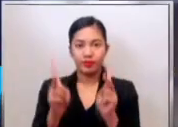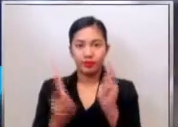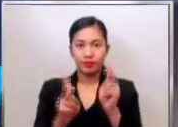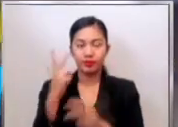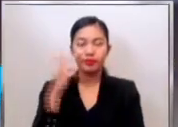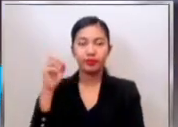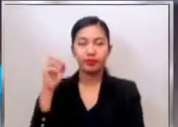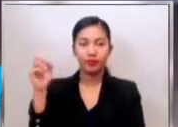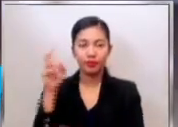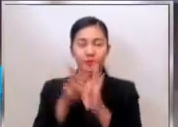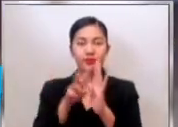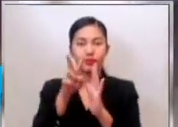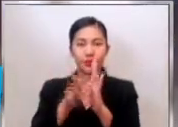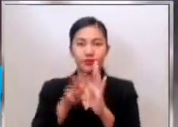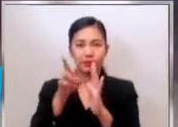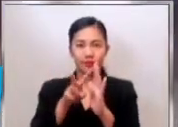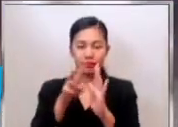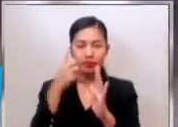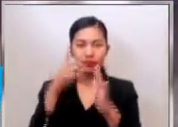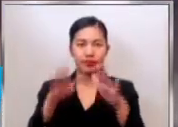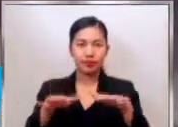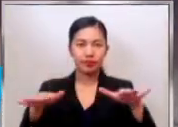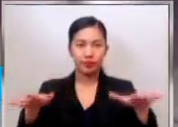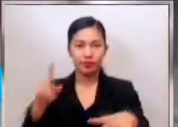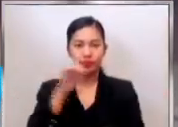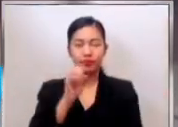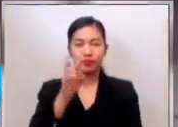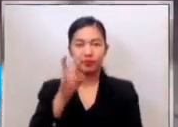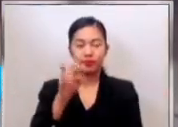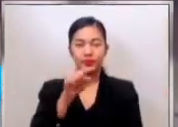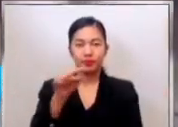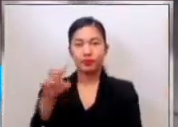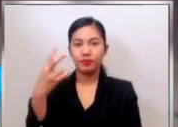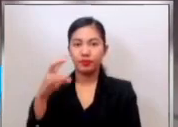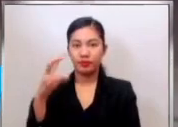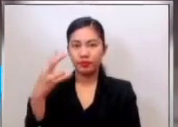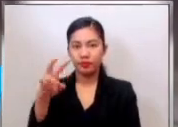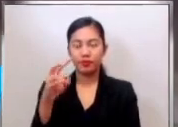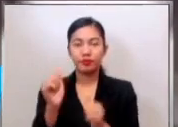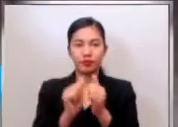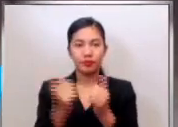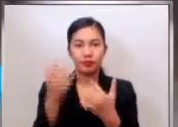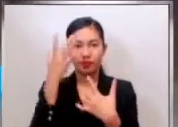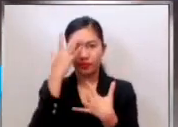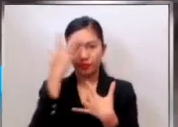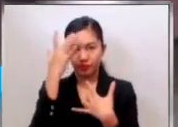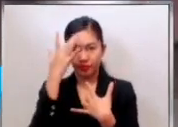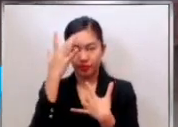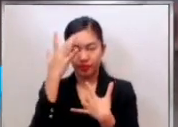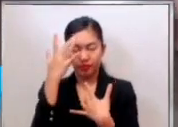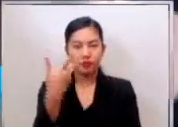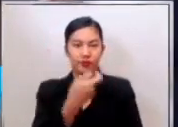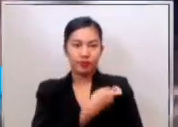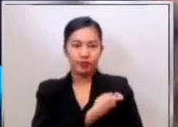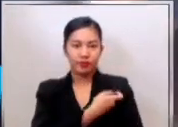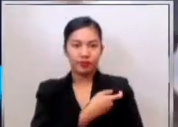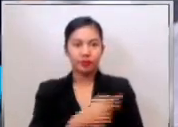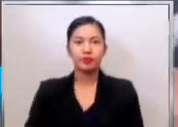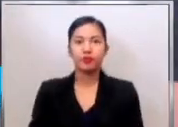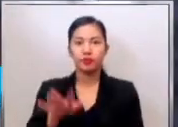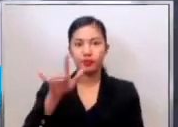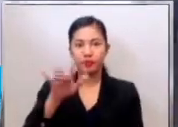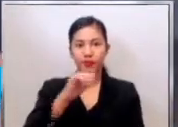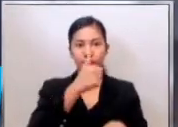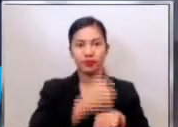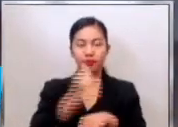17 na may comorbidity sa Marikina Sports Complex. 25 vaccination sites na po lahat ang kayang magbakuna sa